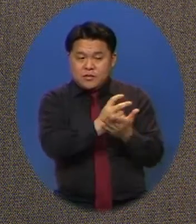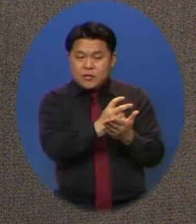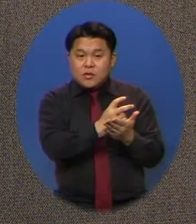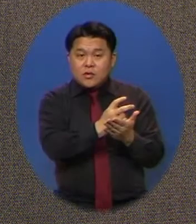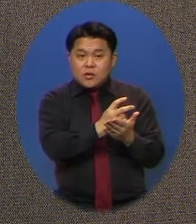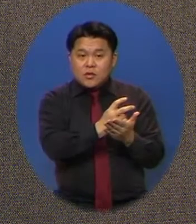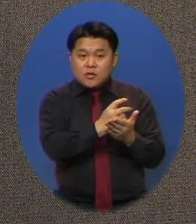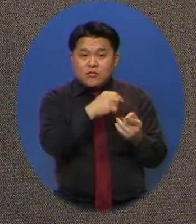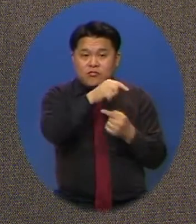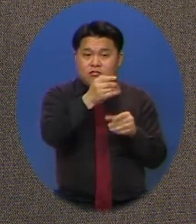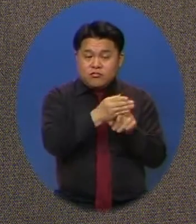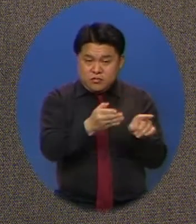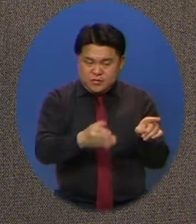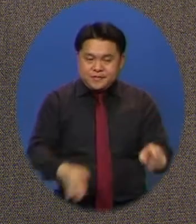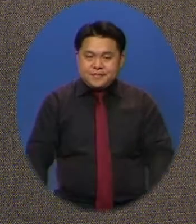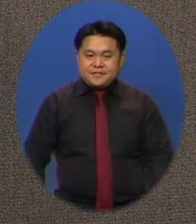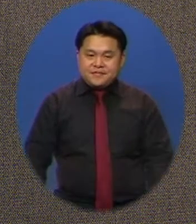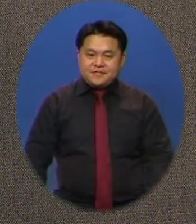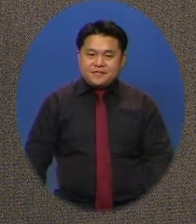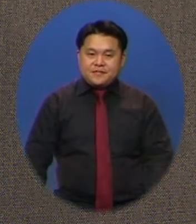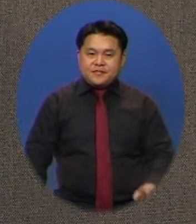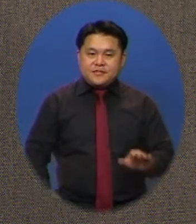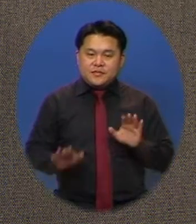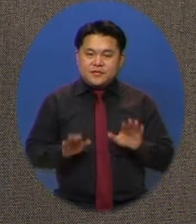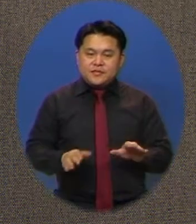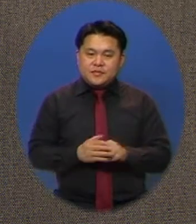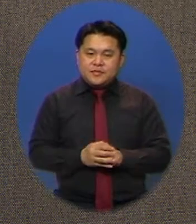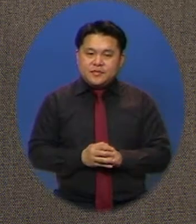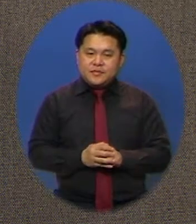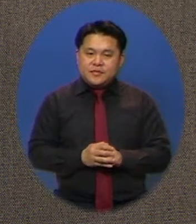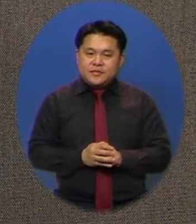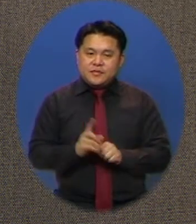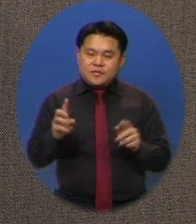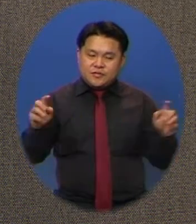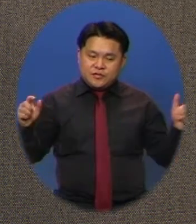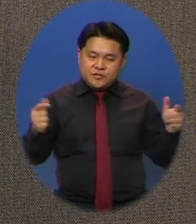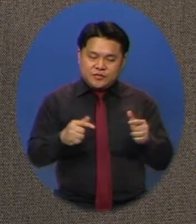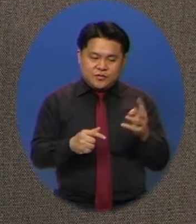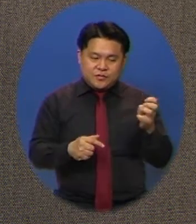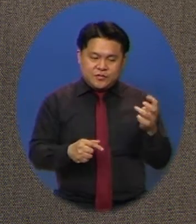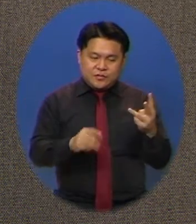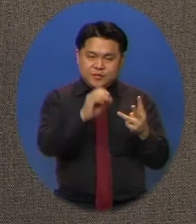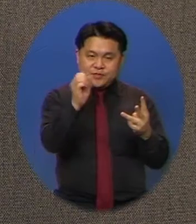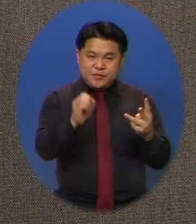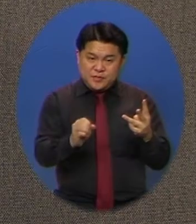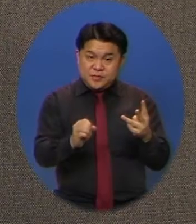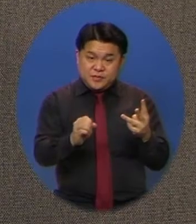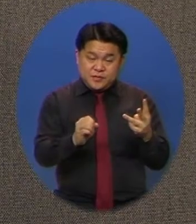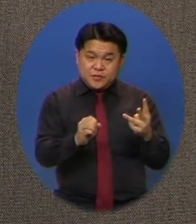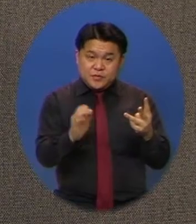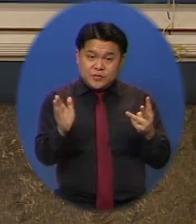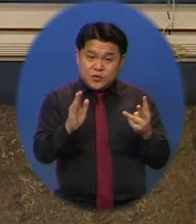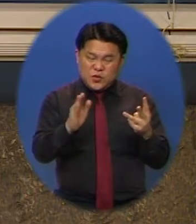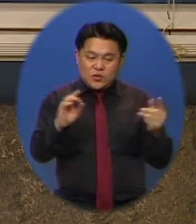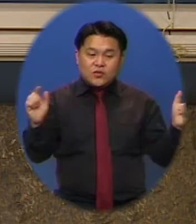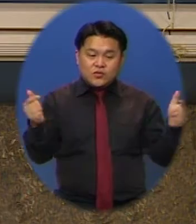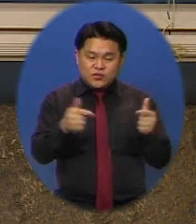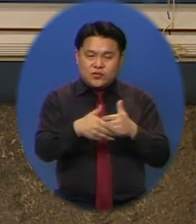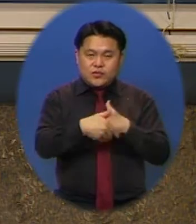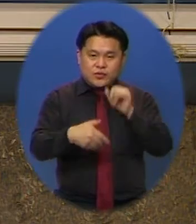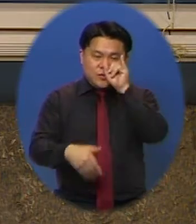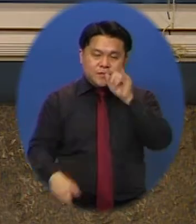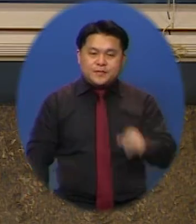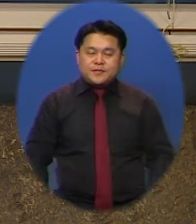선택의사제를 그 운영을 하고 있는데요. 금년에 약 33%, 약 전체 의사의 약 3분의 1 정도로 줄여나갈